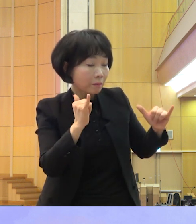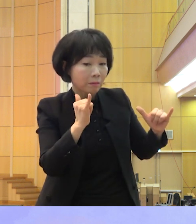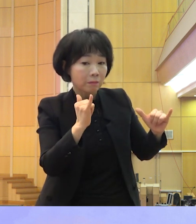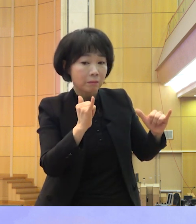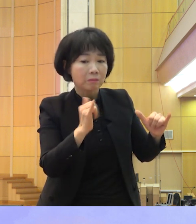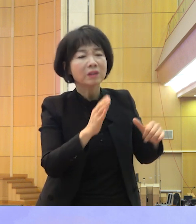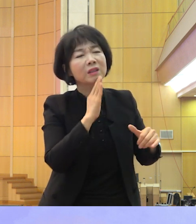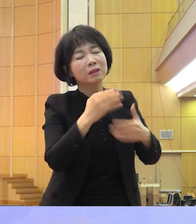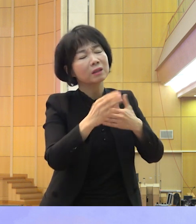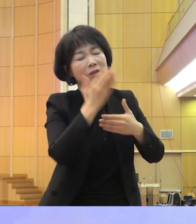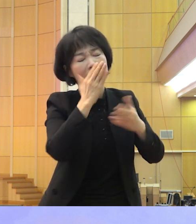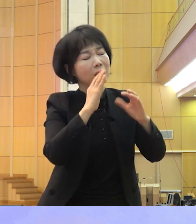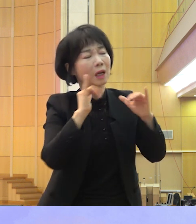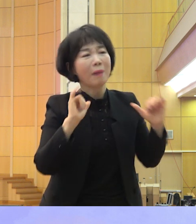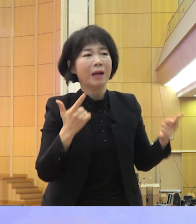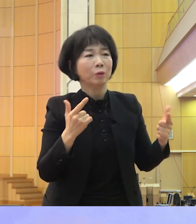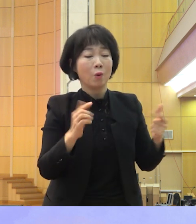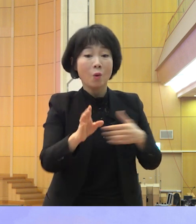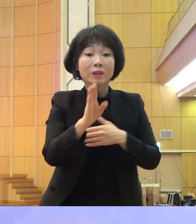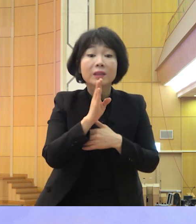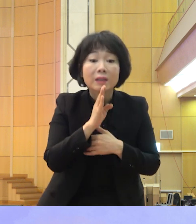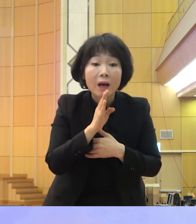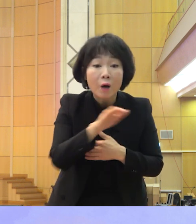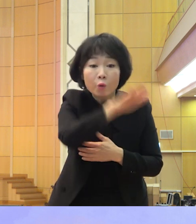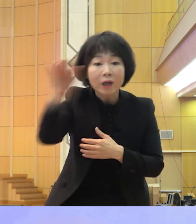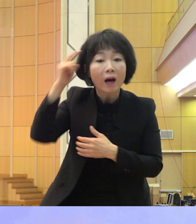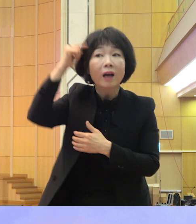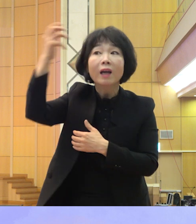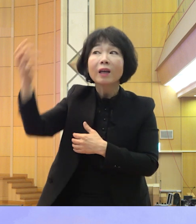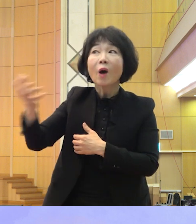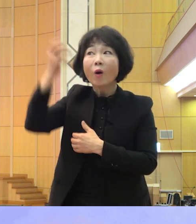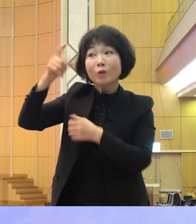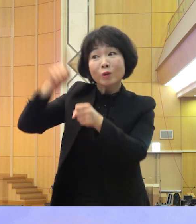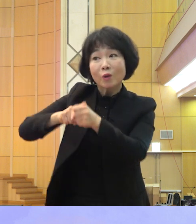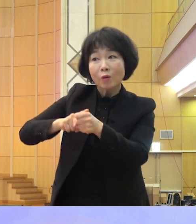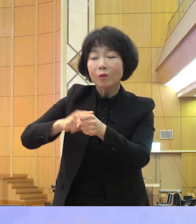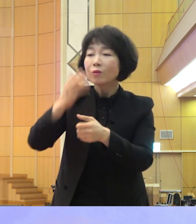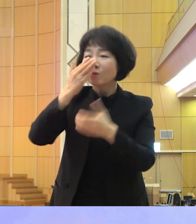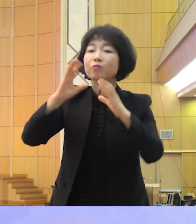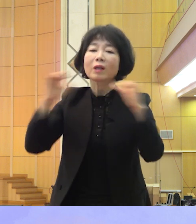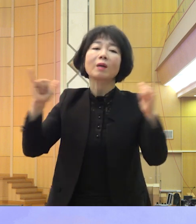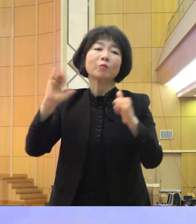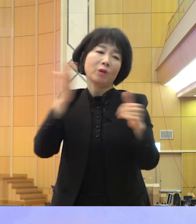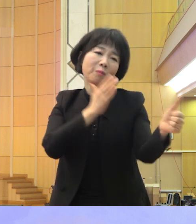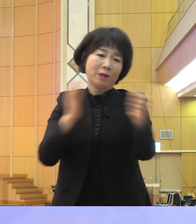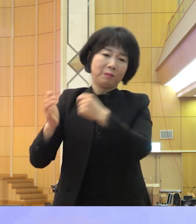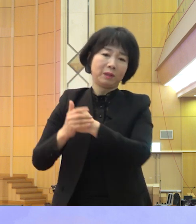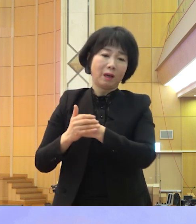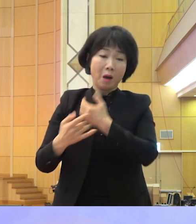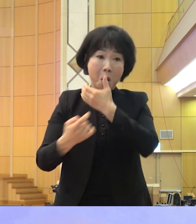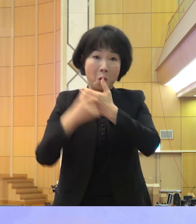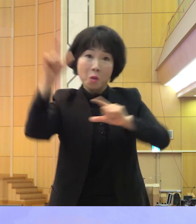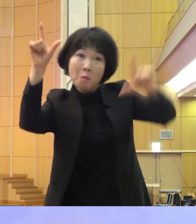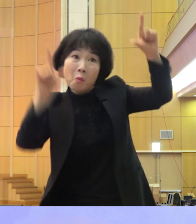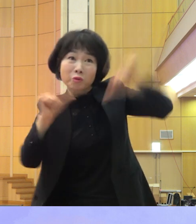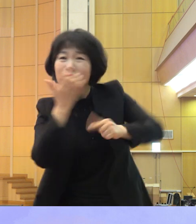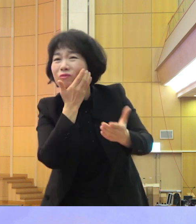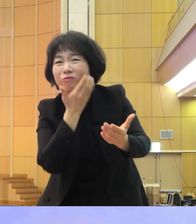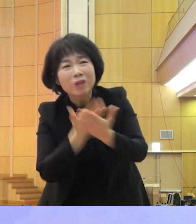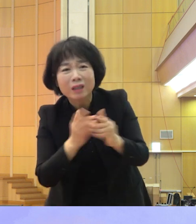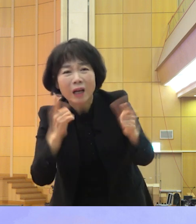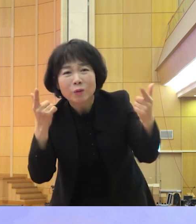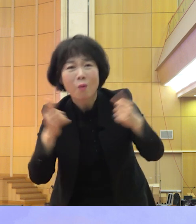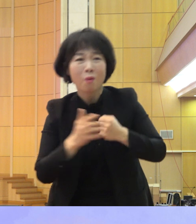유대인이 아니요. 진짜 영적으로 유대인이 돼야지. 예? 겉모습만